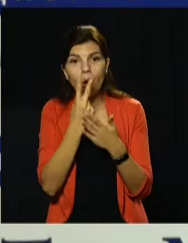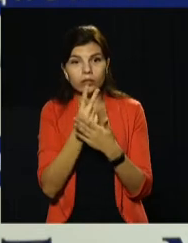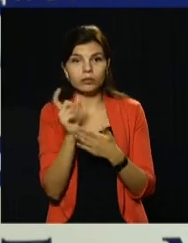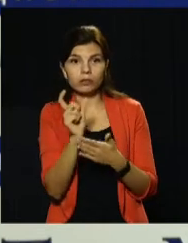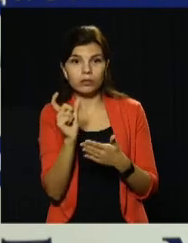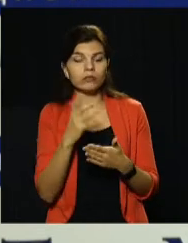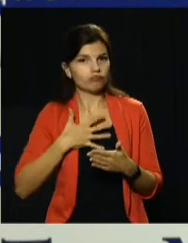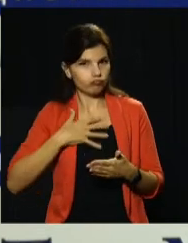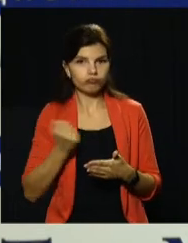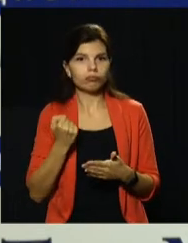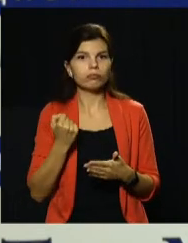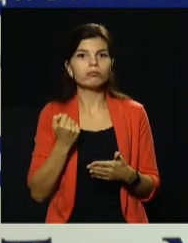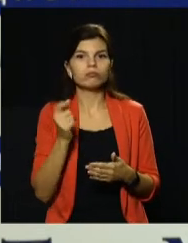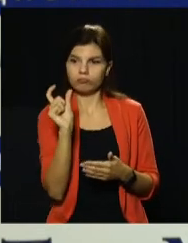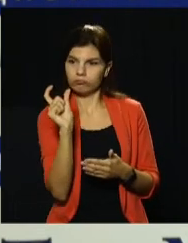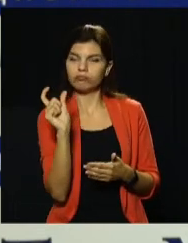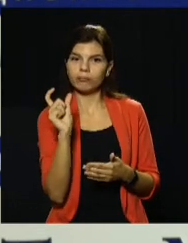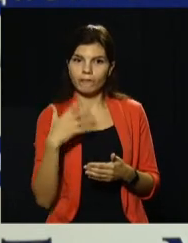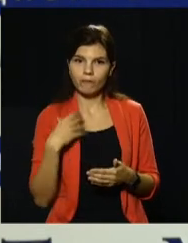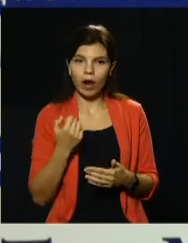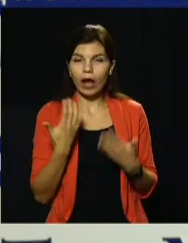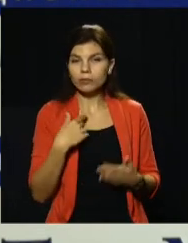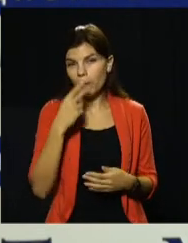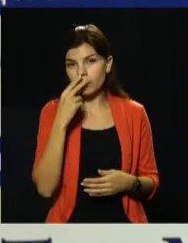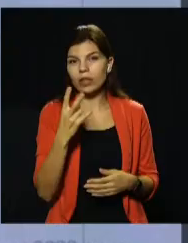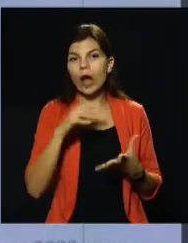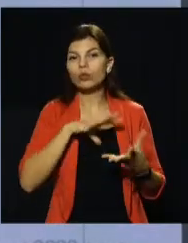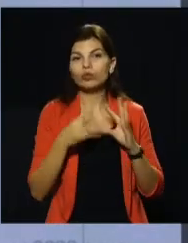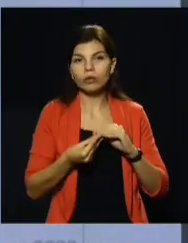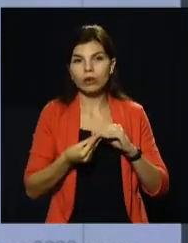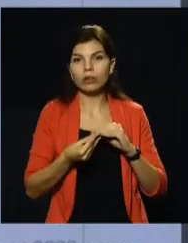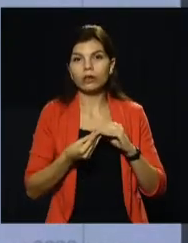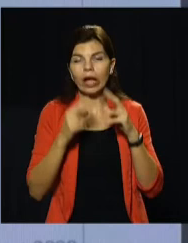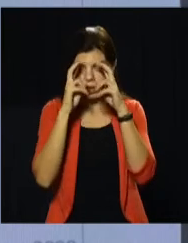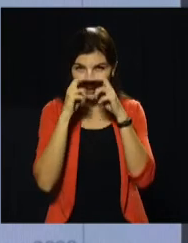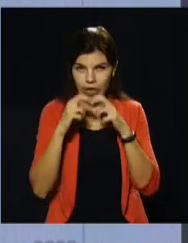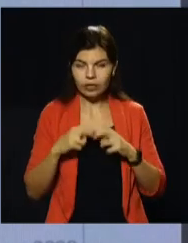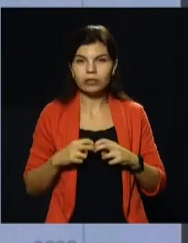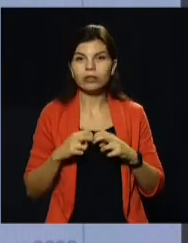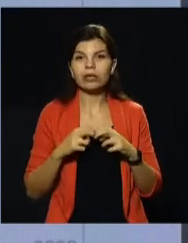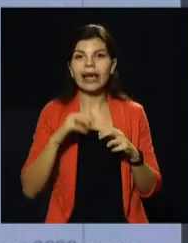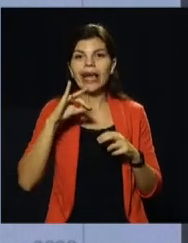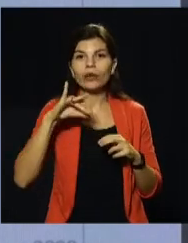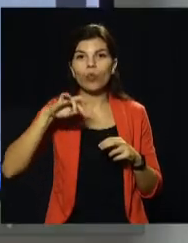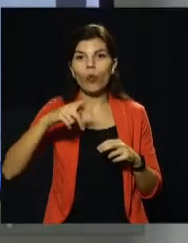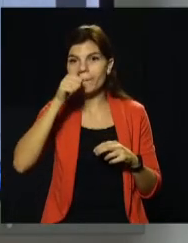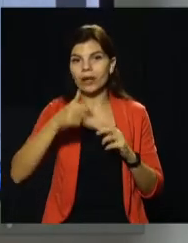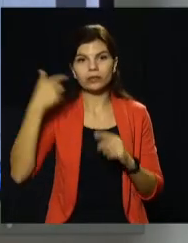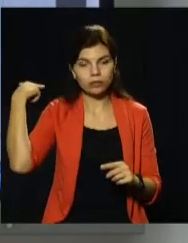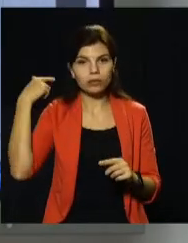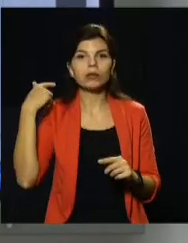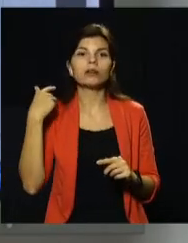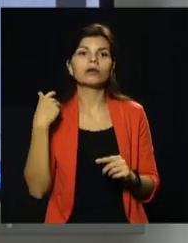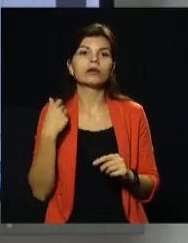имеет стойкую тенденцию. И если мы посмотрим на результаты исследований, начиная с июля месяца, то